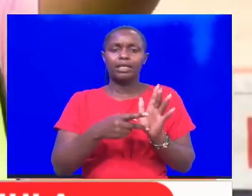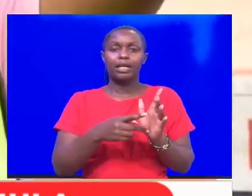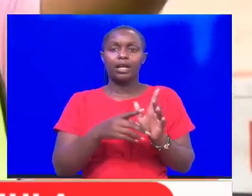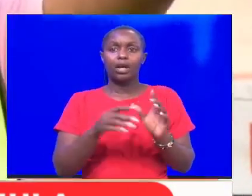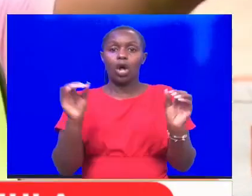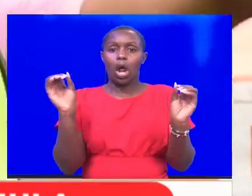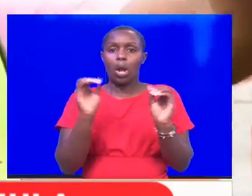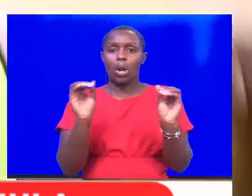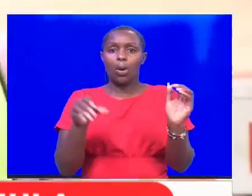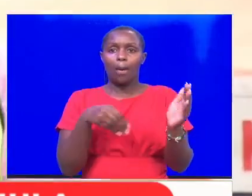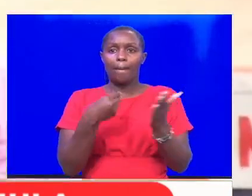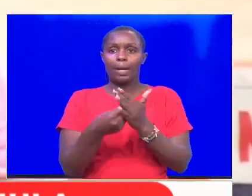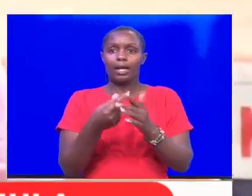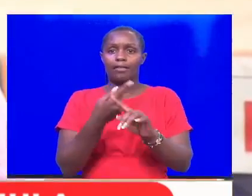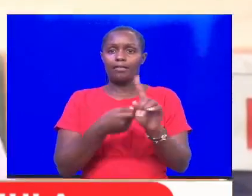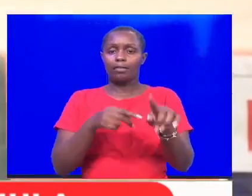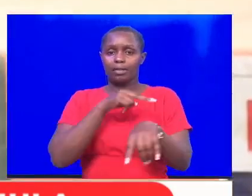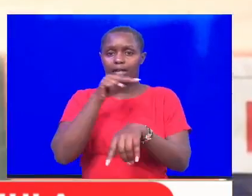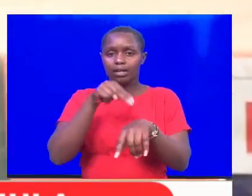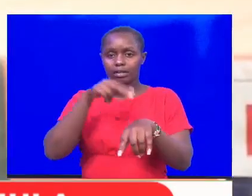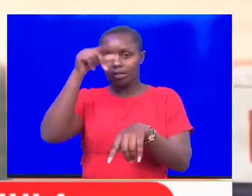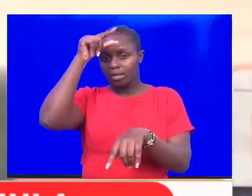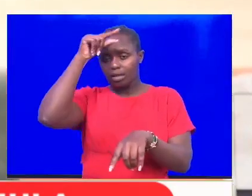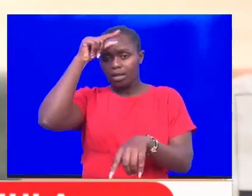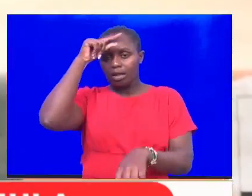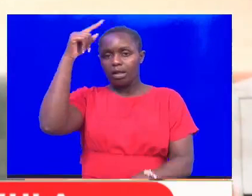ilitoka national government ikakuja Bumula